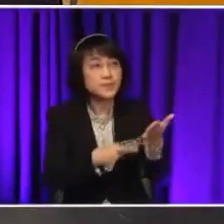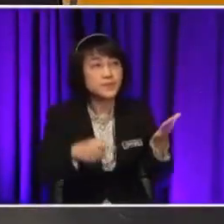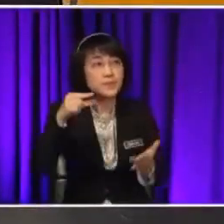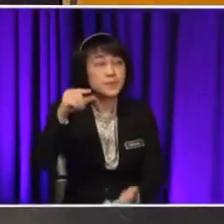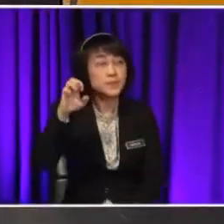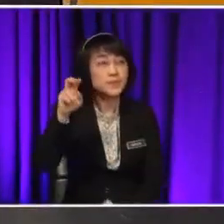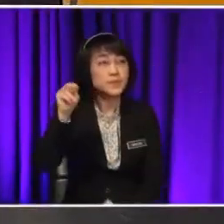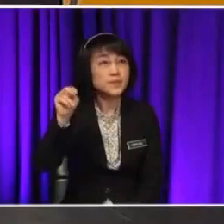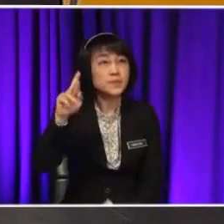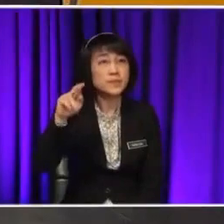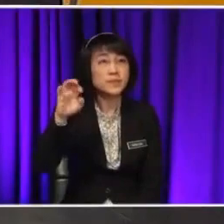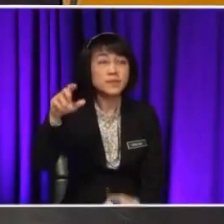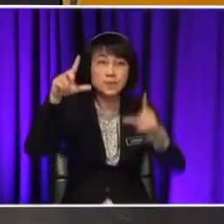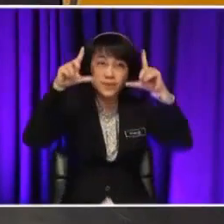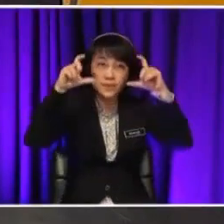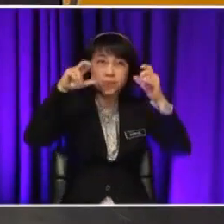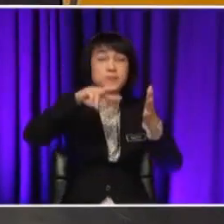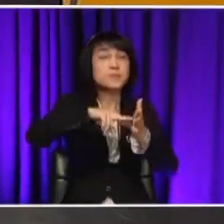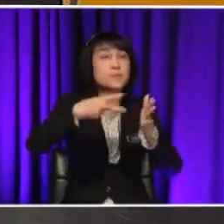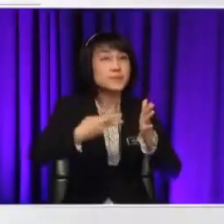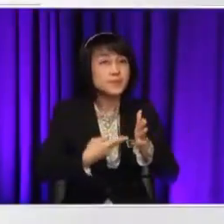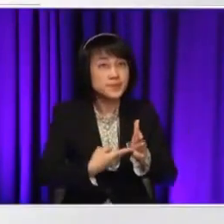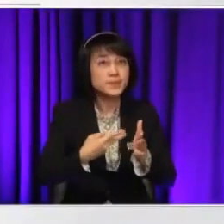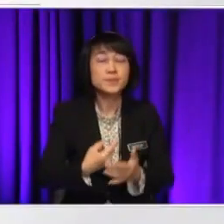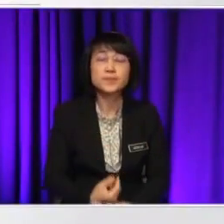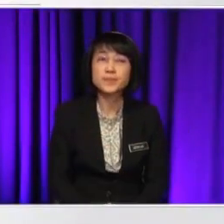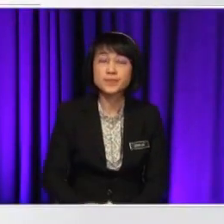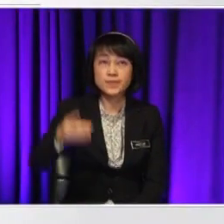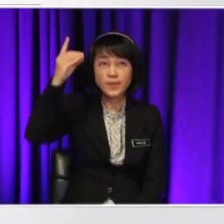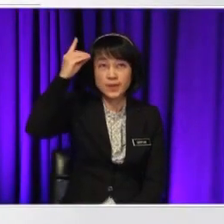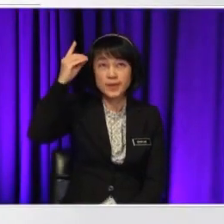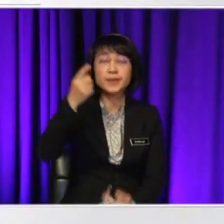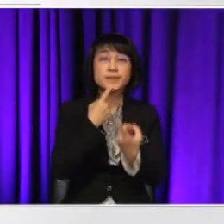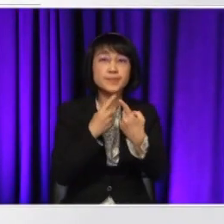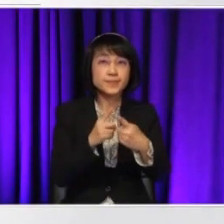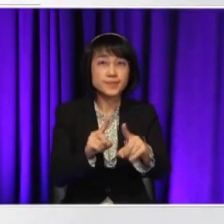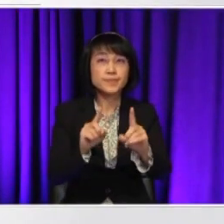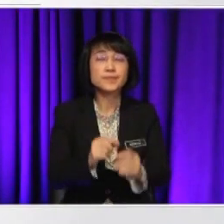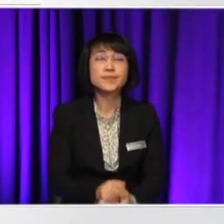yang dimaksudkan? Siapa nak jawab? Danish, silakan Danish. Okey, Danish, apa dia?